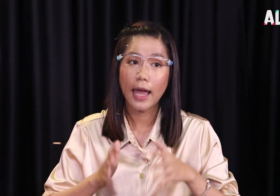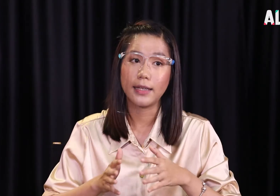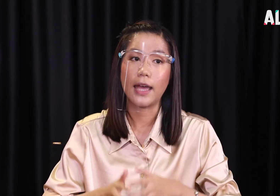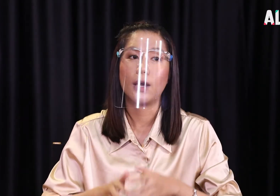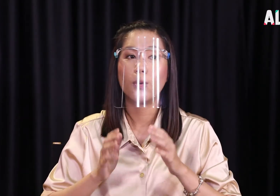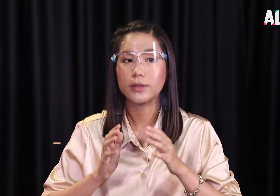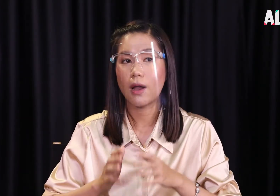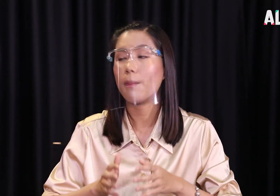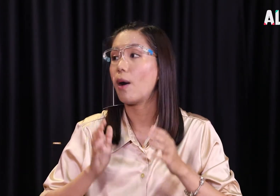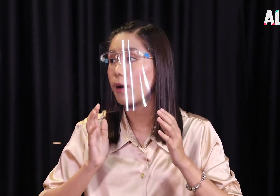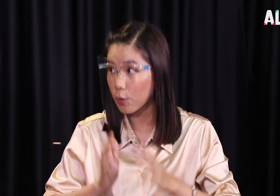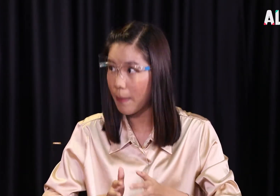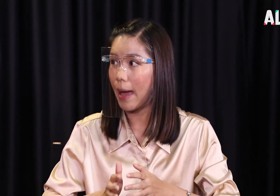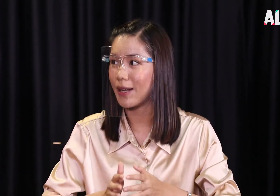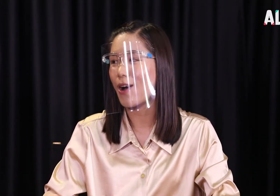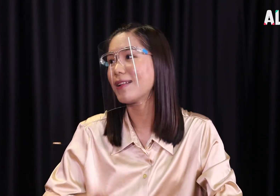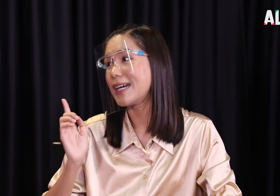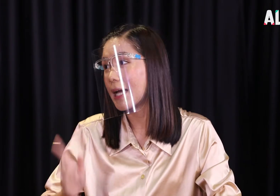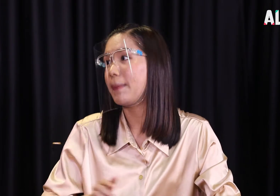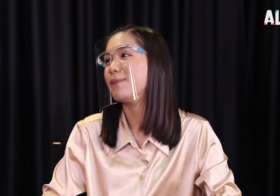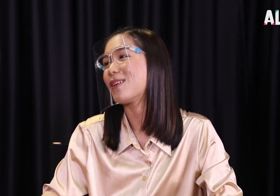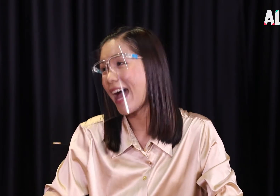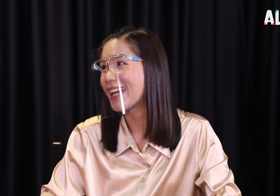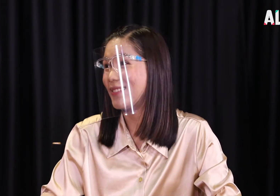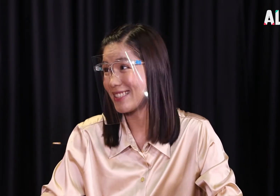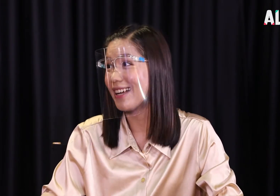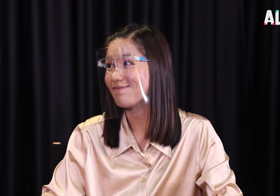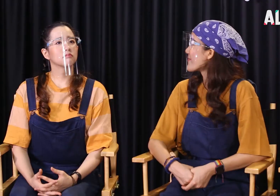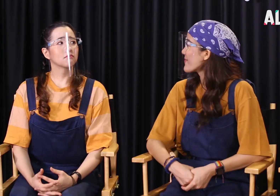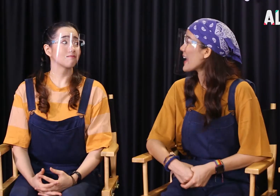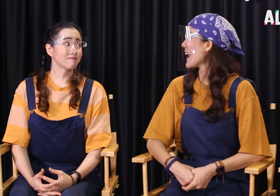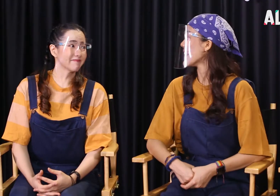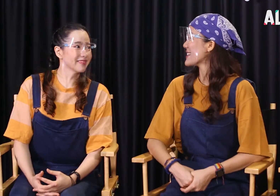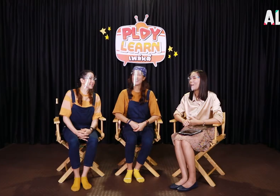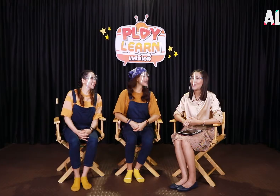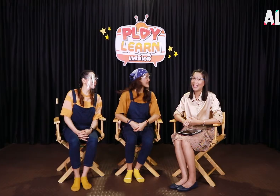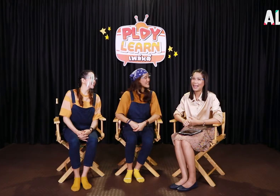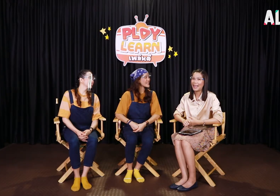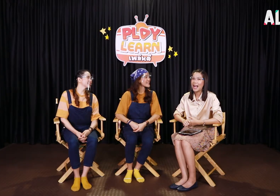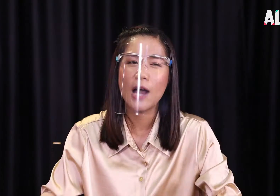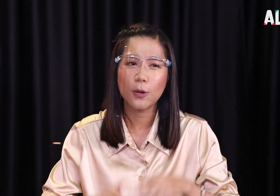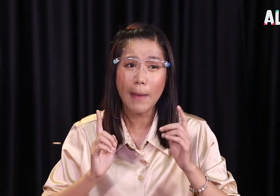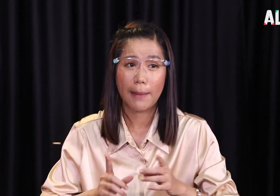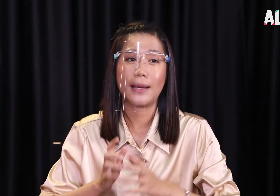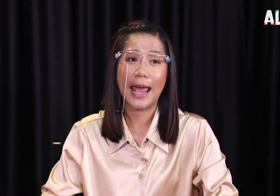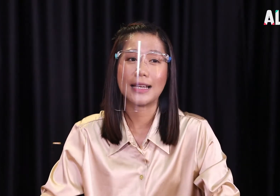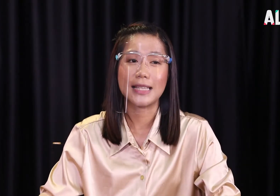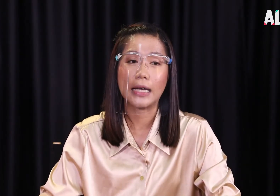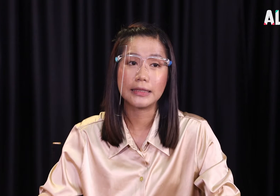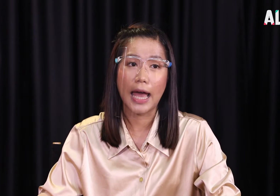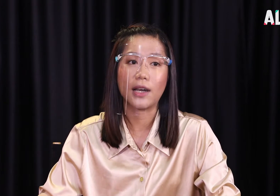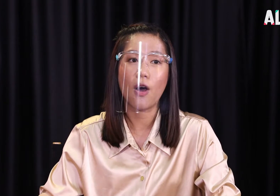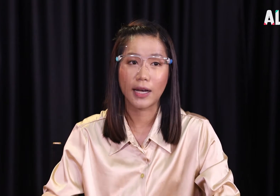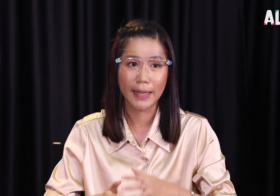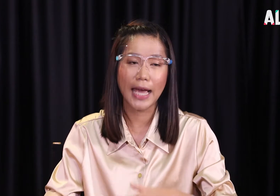ถ้างั้นเนี่ยเดี๋ยวครูจะลองบอกรูปแบบแล้วก็เตยกับพิมลองทายกันดูนะจ๊ะ ได้ค่ะ โอเครูปแบบแรกนะจ๊ะ